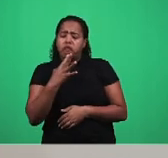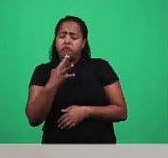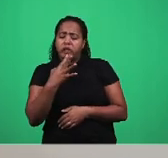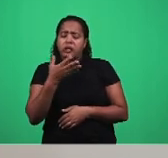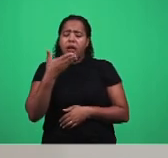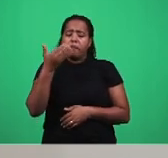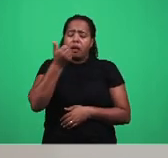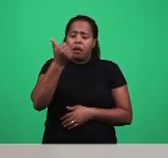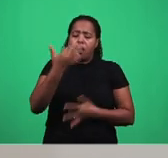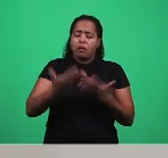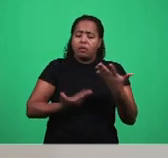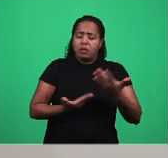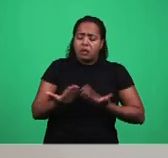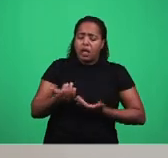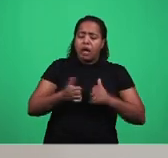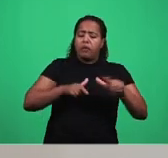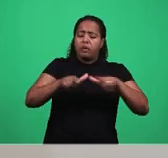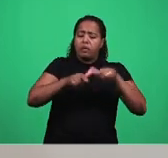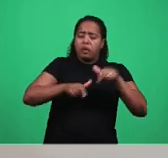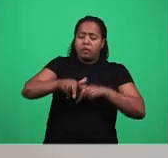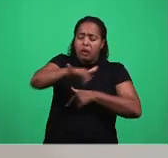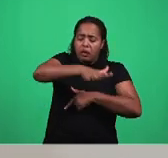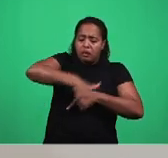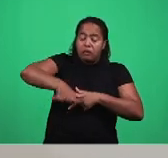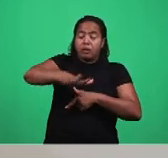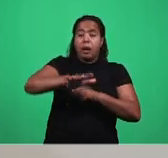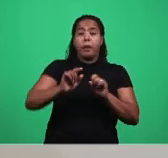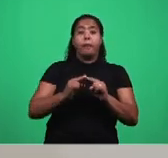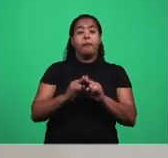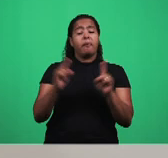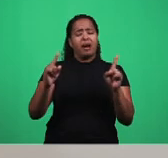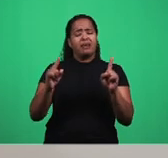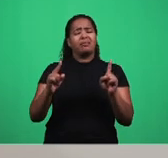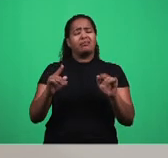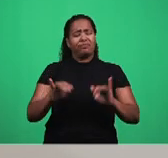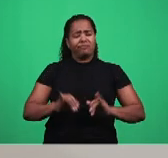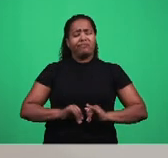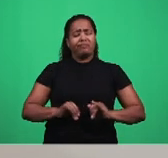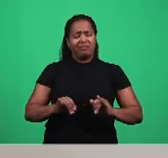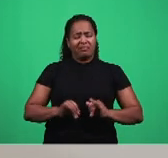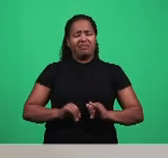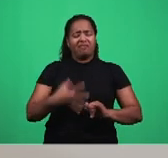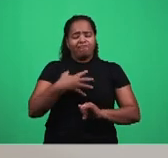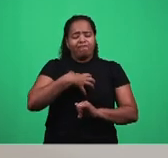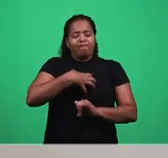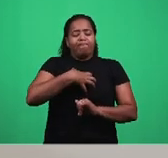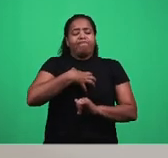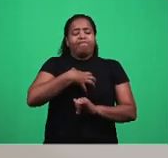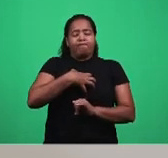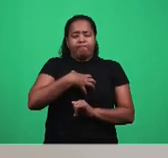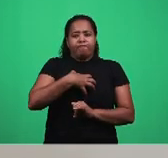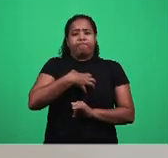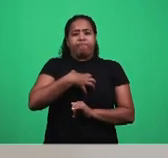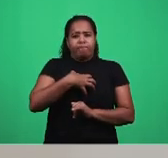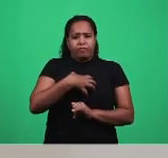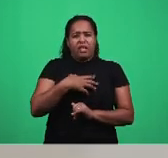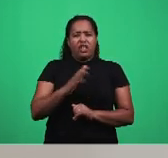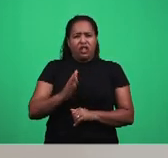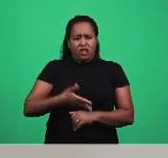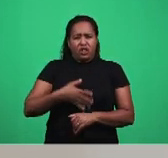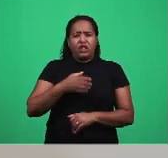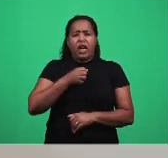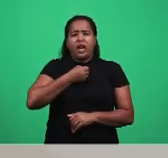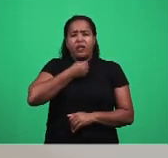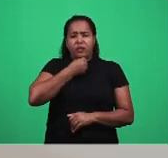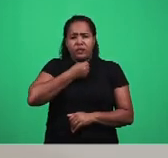un moment de connaître même un peu mieux les frères et sœurs de cette région. Mais il y a une souffrance. Ce frère est